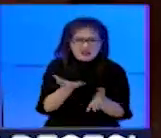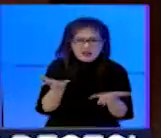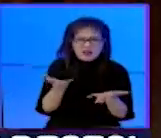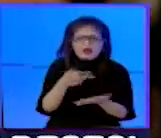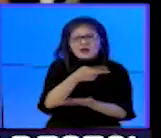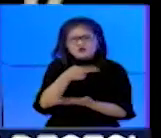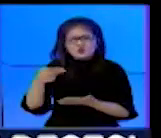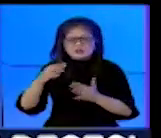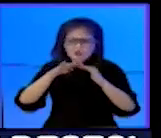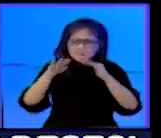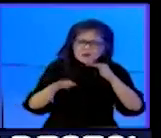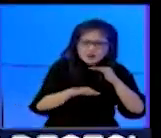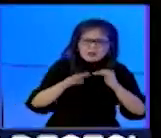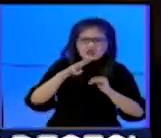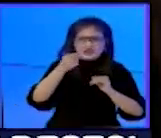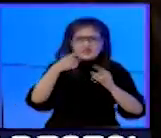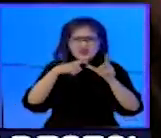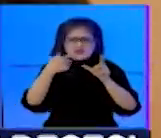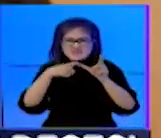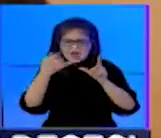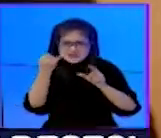bawah ancaman resesi.